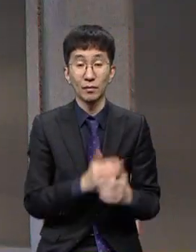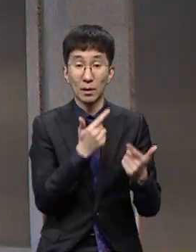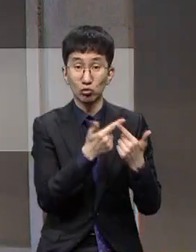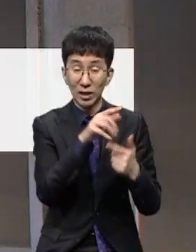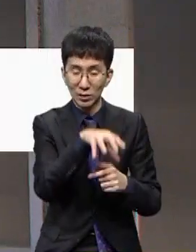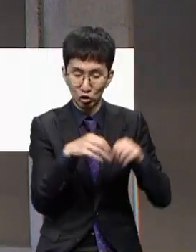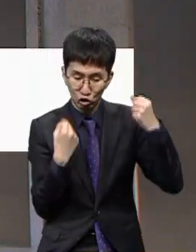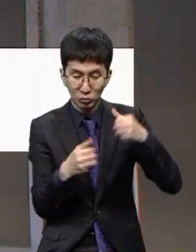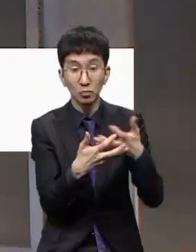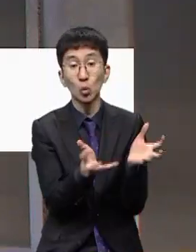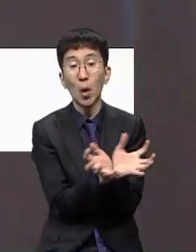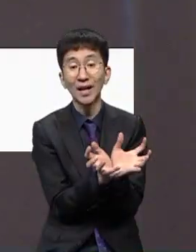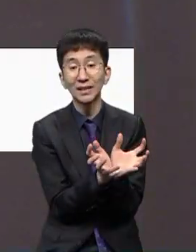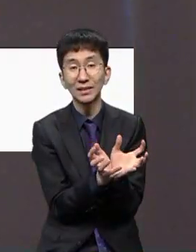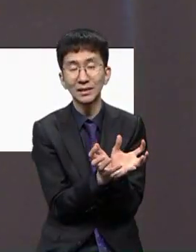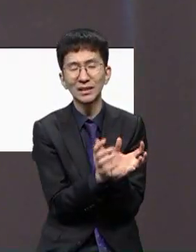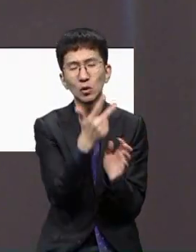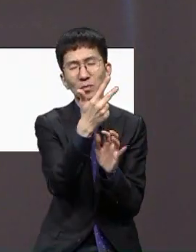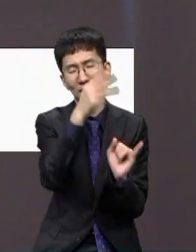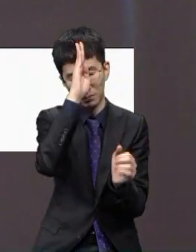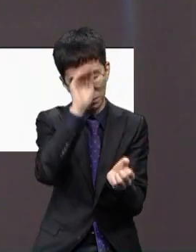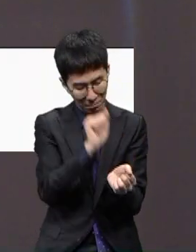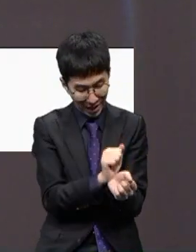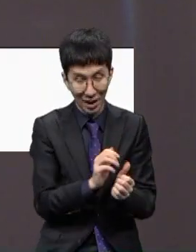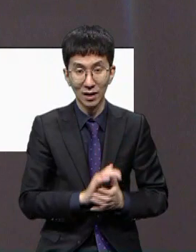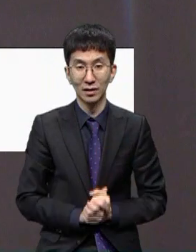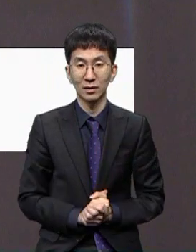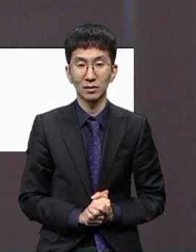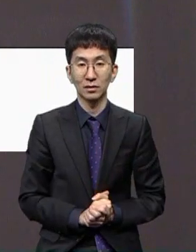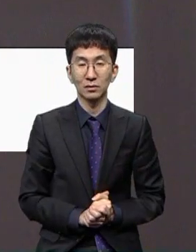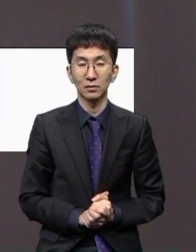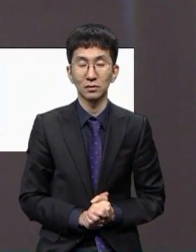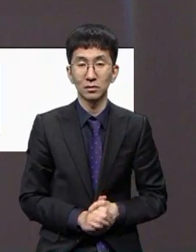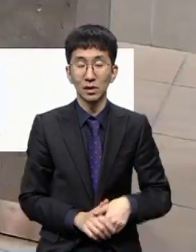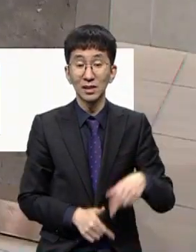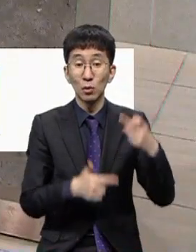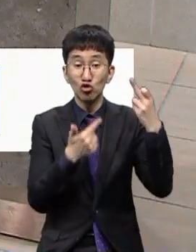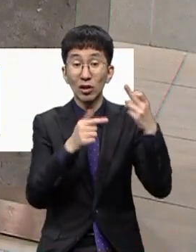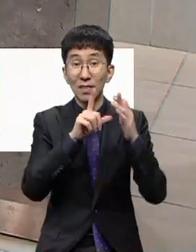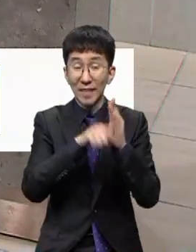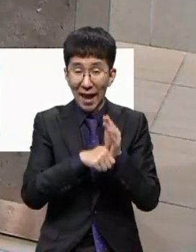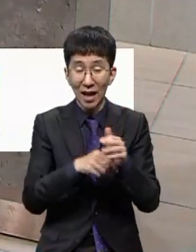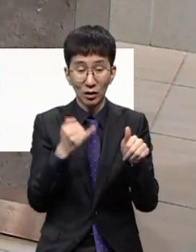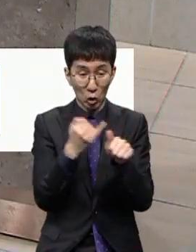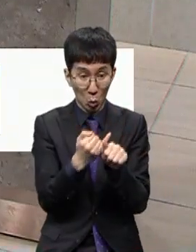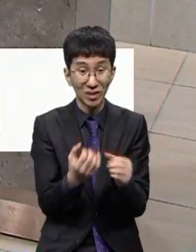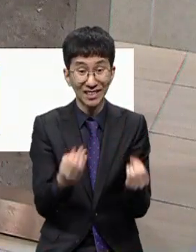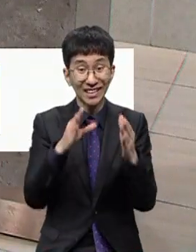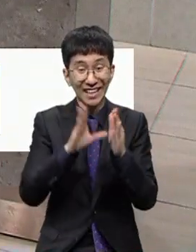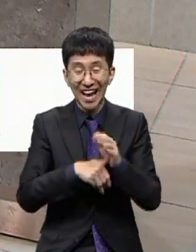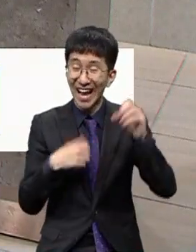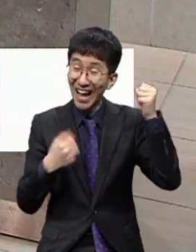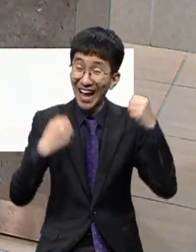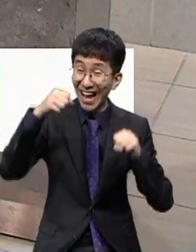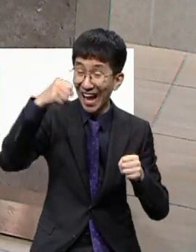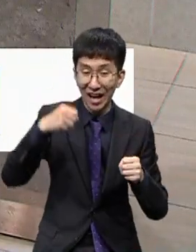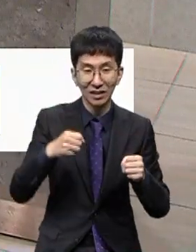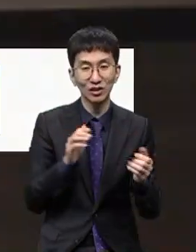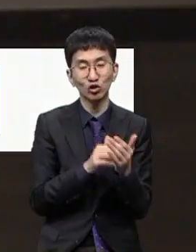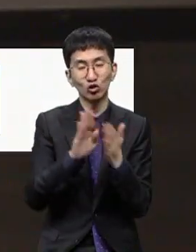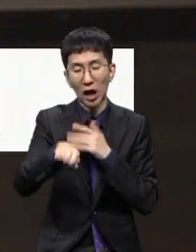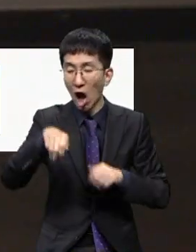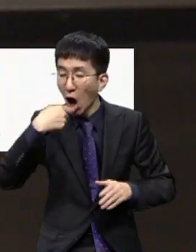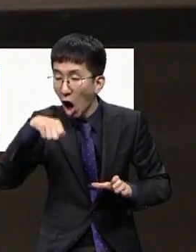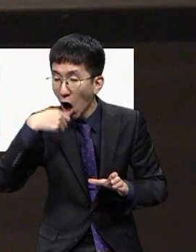춤동아리 회원 7명이 확진됐습니다. 지난 6일 한 웨딩홀에서 축하 공연을 한 뒤 하객들과 함께 뷔페식당에서